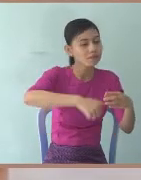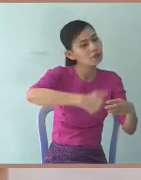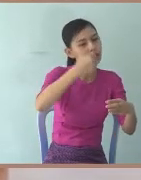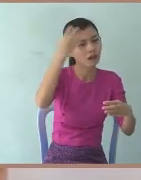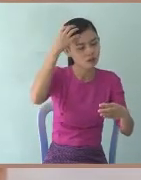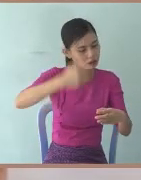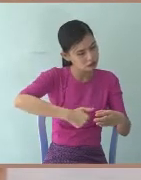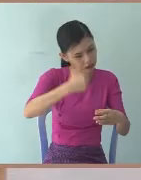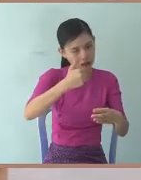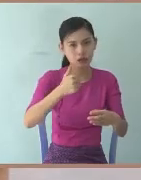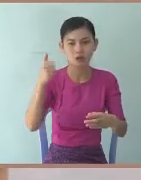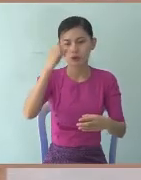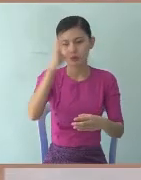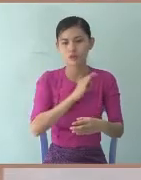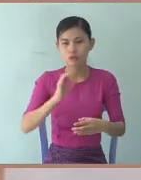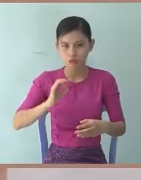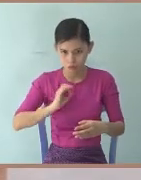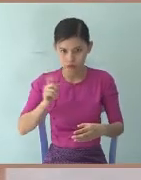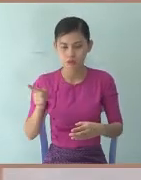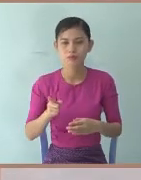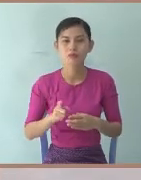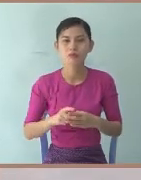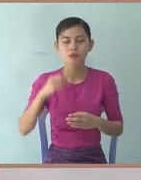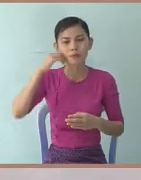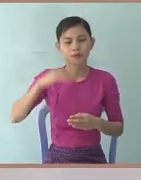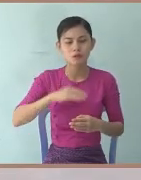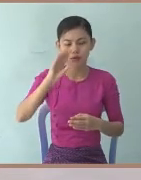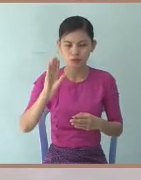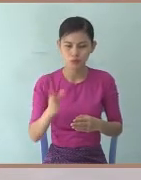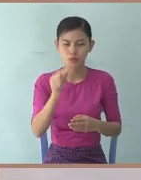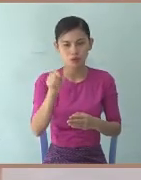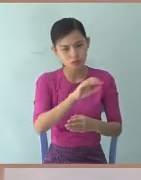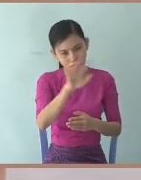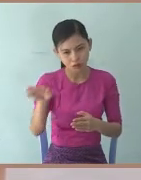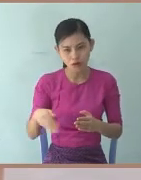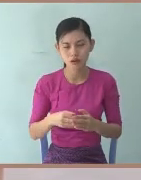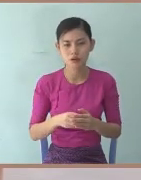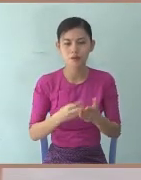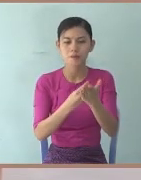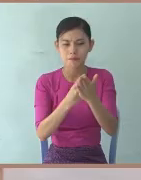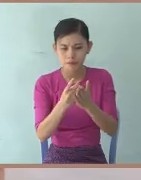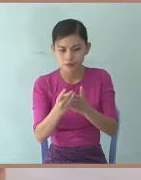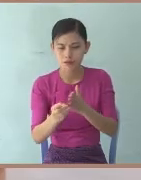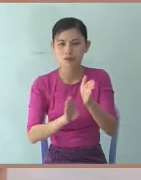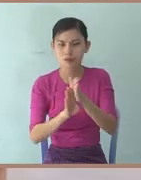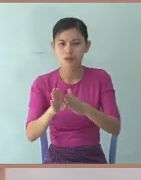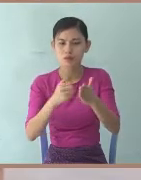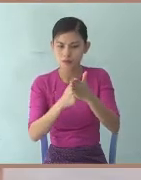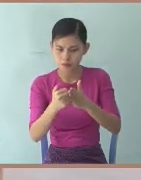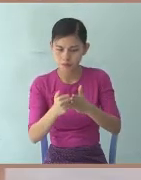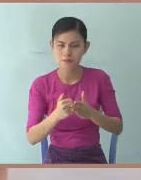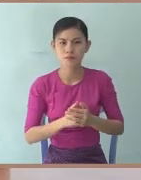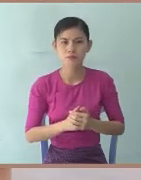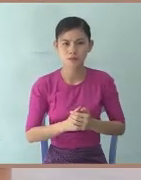အာဏာရခဲ့မယ်ဆိုရင်ကျွန်တော်ရဲ့ကချင်ပြည်နယ်မှာလူကျွန်တော်ကလူငယ်တယောက်ဖြစ်တဲ့အတွက်လူငယ်တွေအနေနဲ့ဒီပ